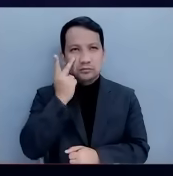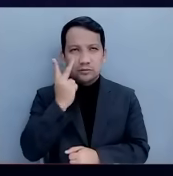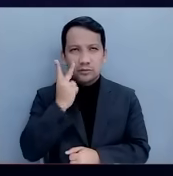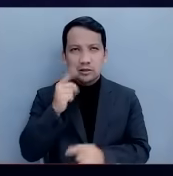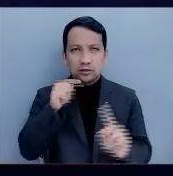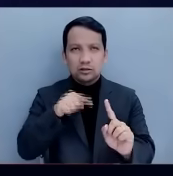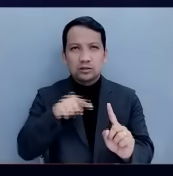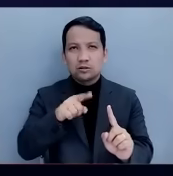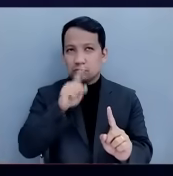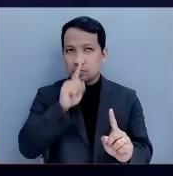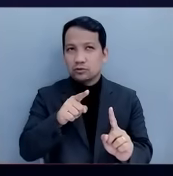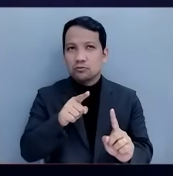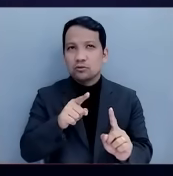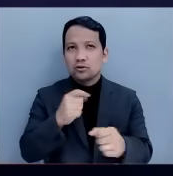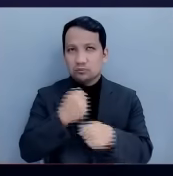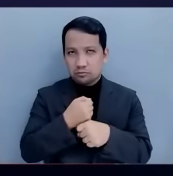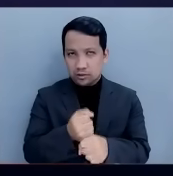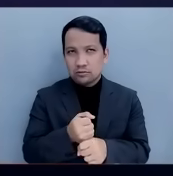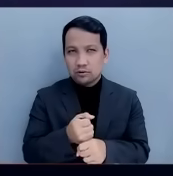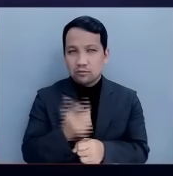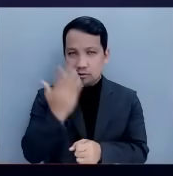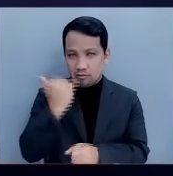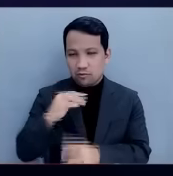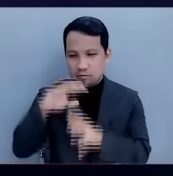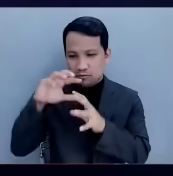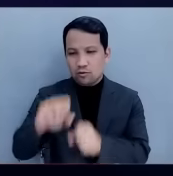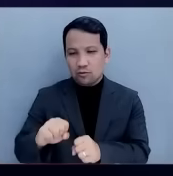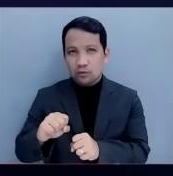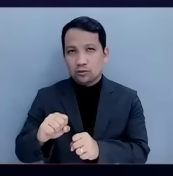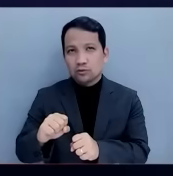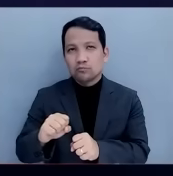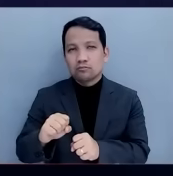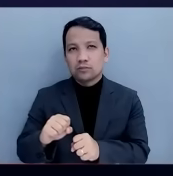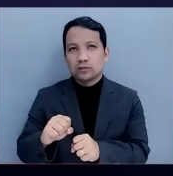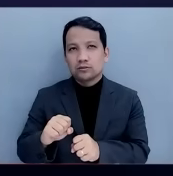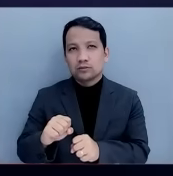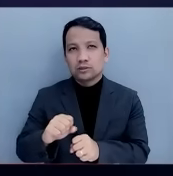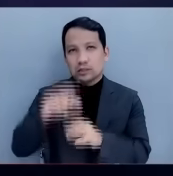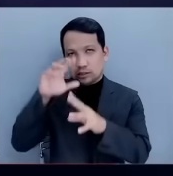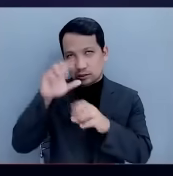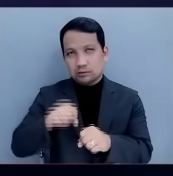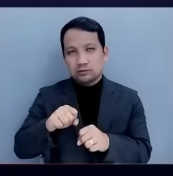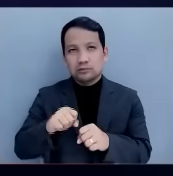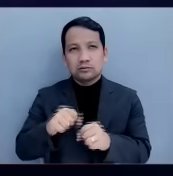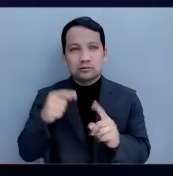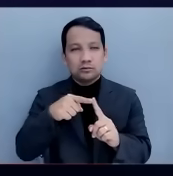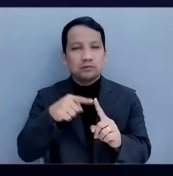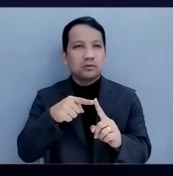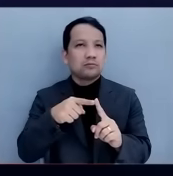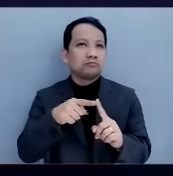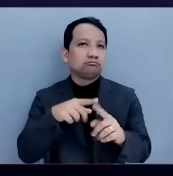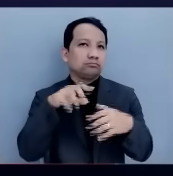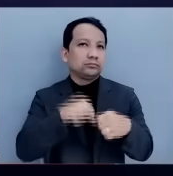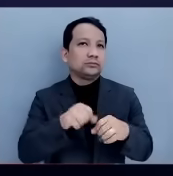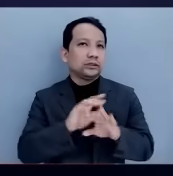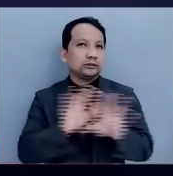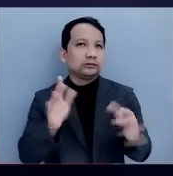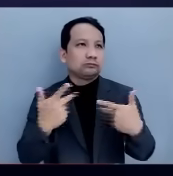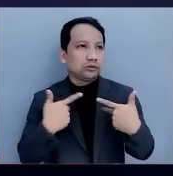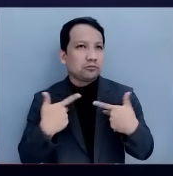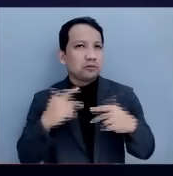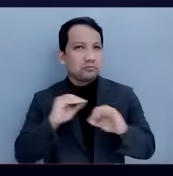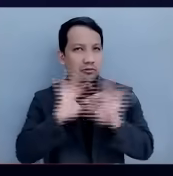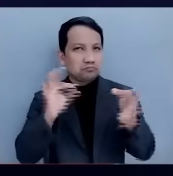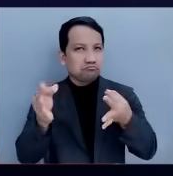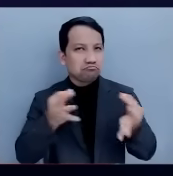yung talagang gumawa. Maganda naman at may nahuli naman mga suspect na na